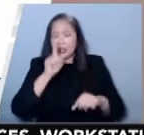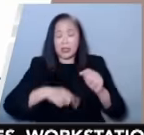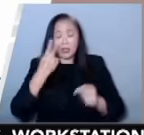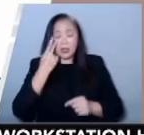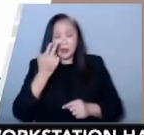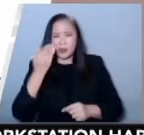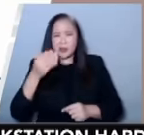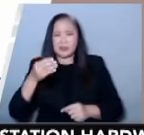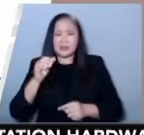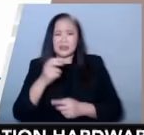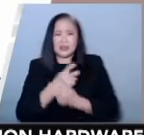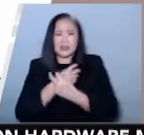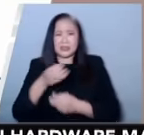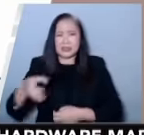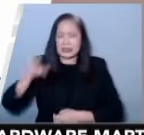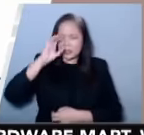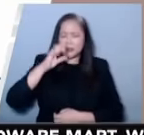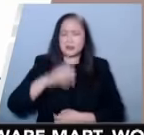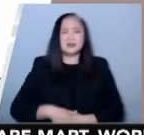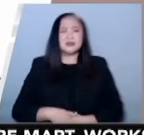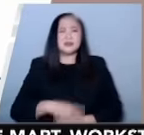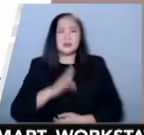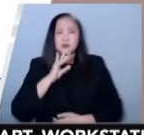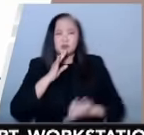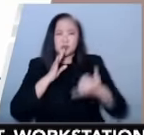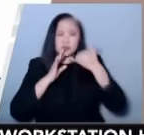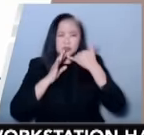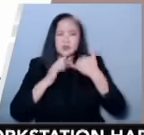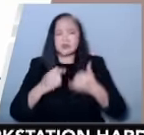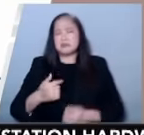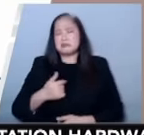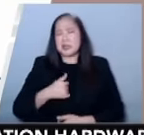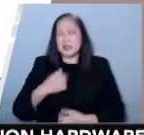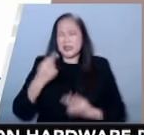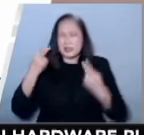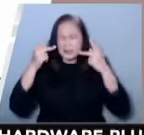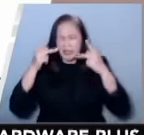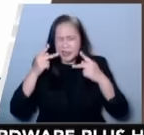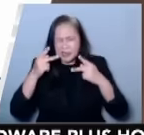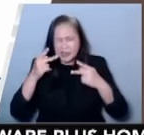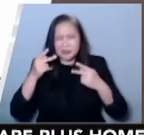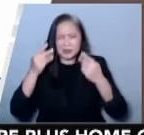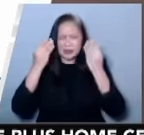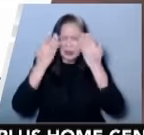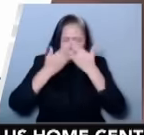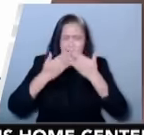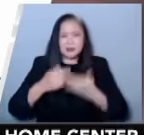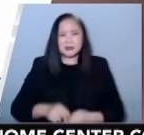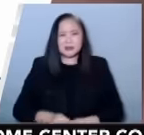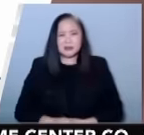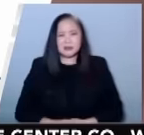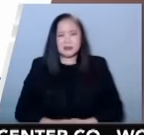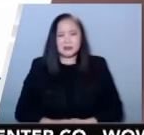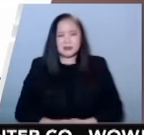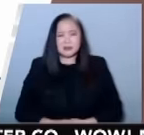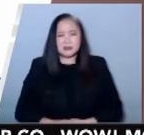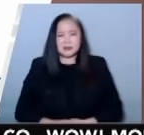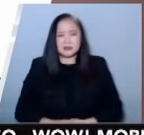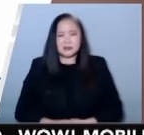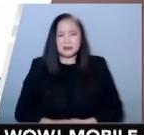Nakatli po yung mata ko. Bigla po siyang nag-blackout. Kung ilong po, sir. Bali, hindi po ko